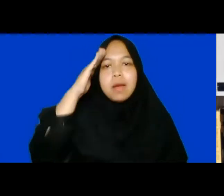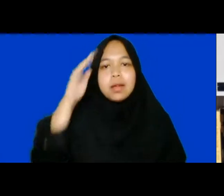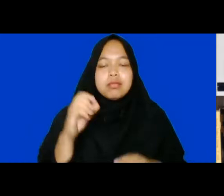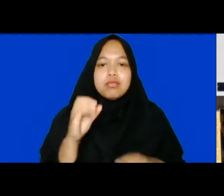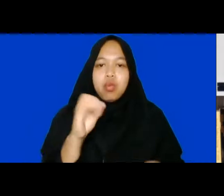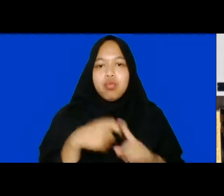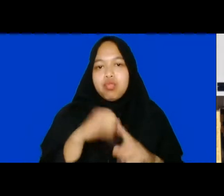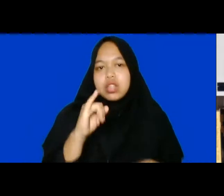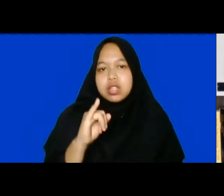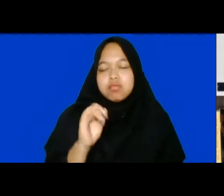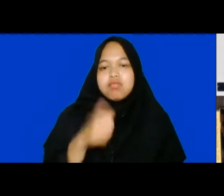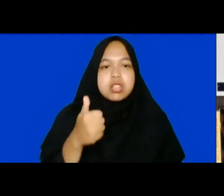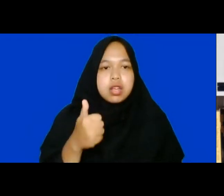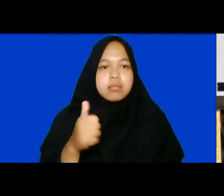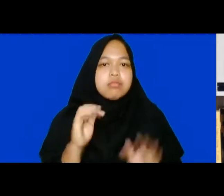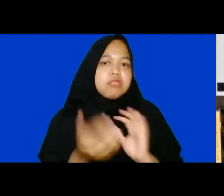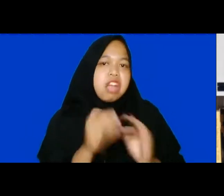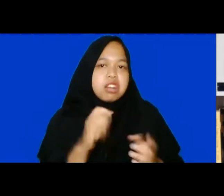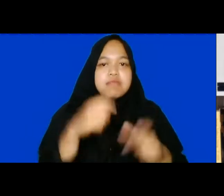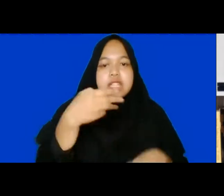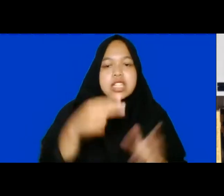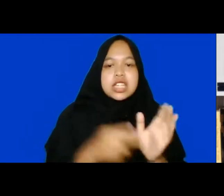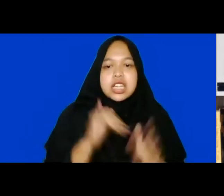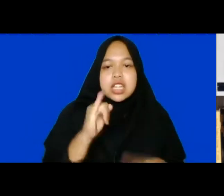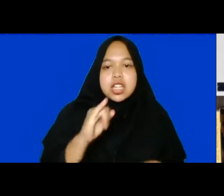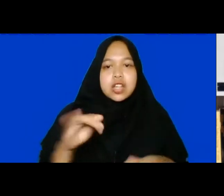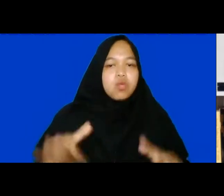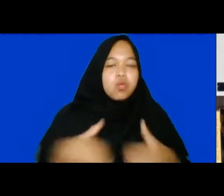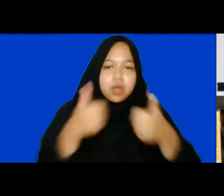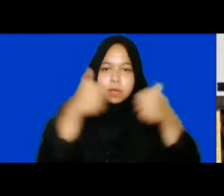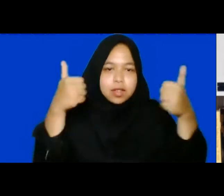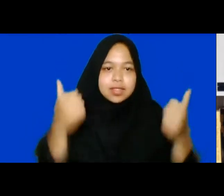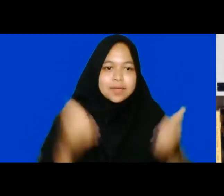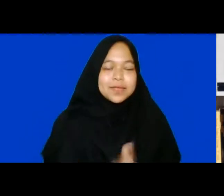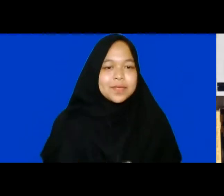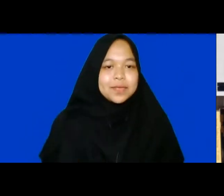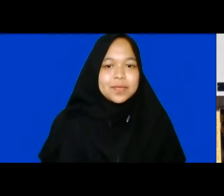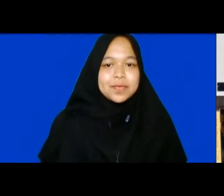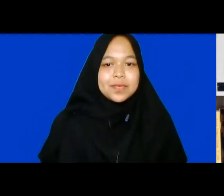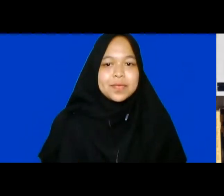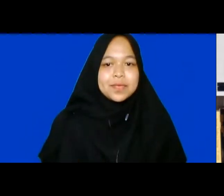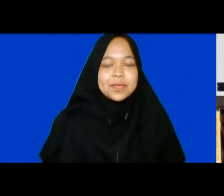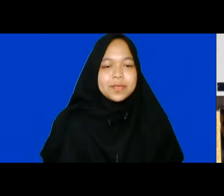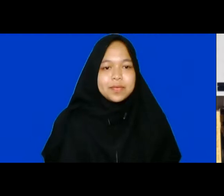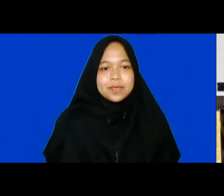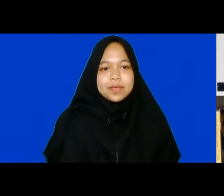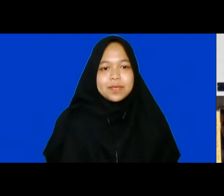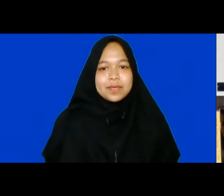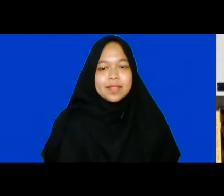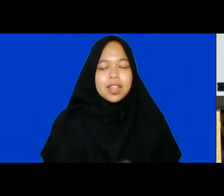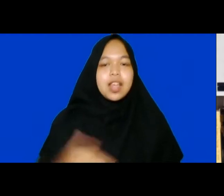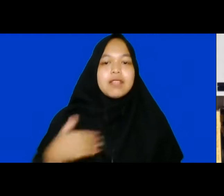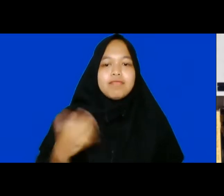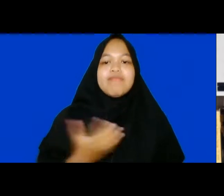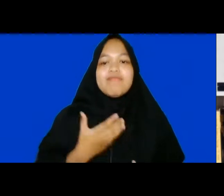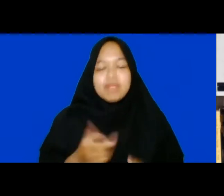karya betul-betul tidak hanya berfungsi sebagai applied art tapi juga sebagai fine art ya. Saya harap para peserta